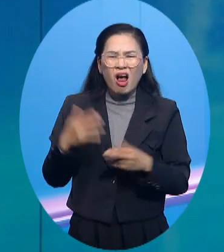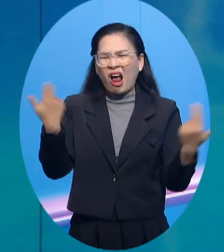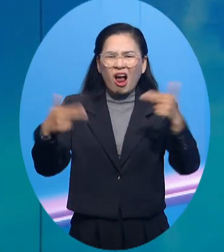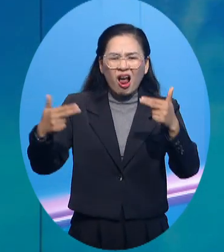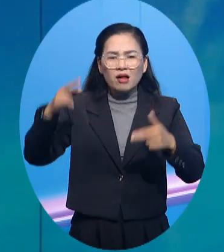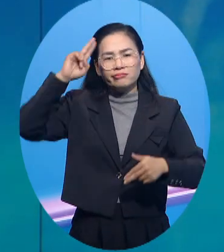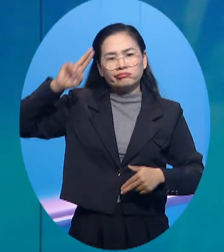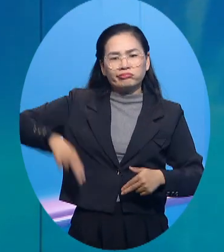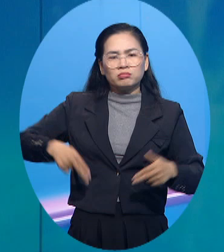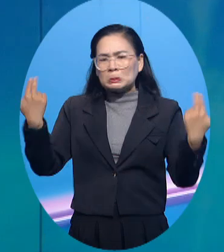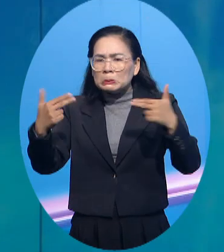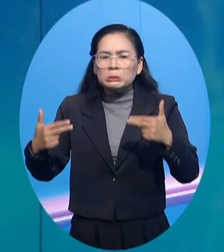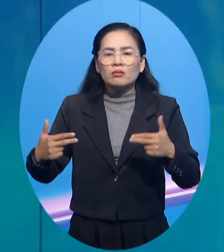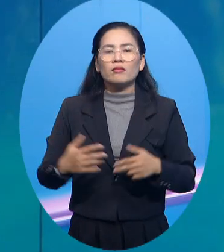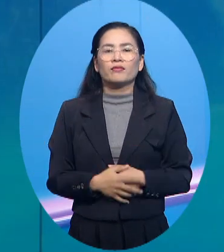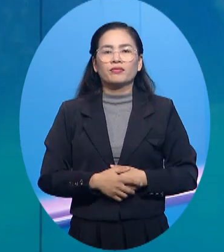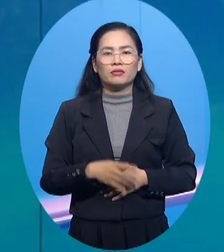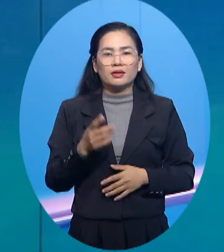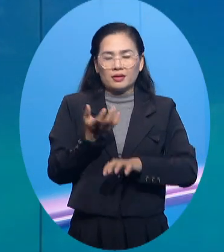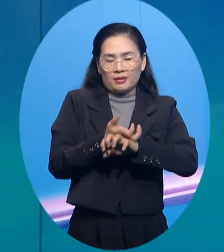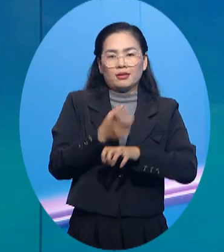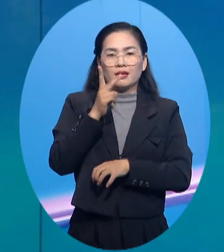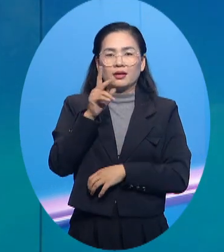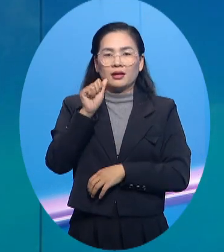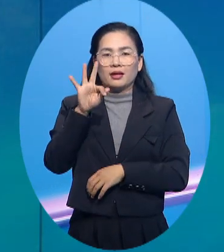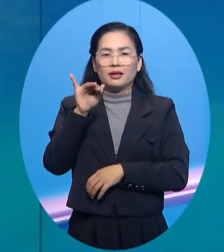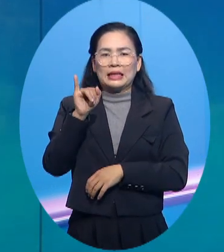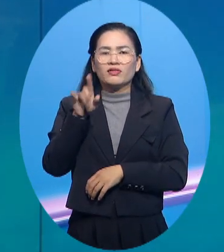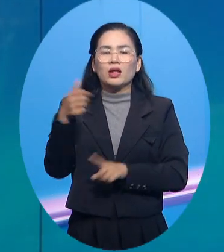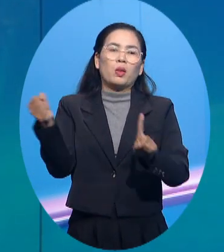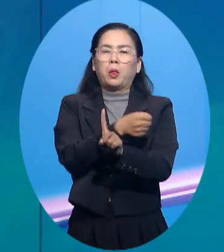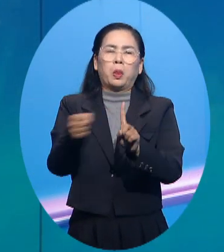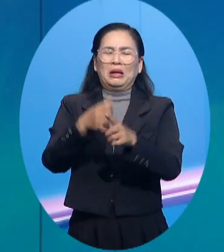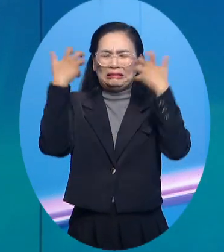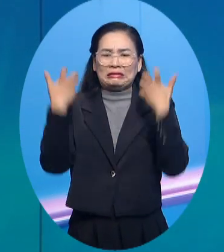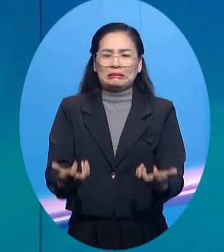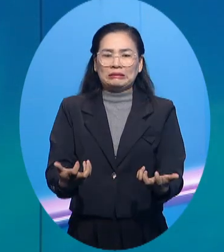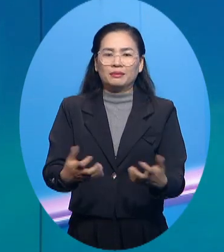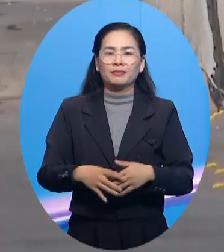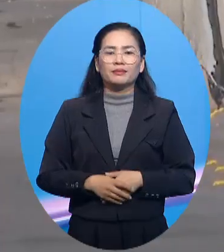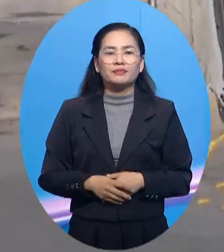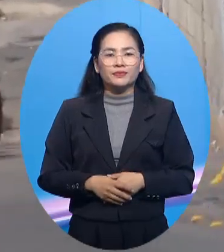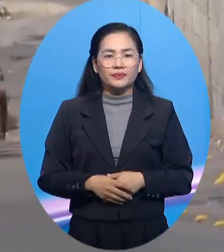Port-au-Prince. Các sự kiện này nổ ra trong bối cảnh Haiti đang phải đối mặt với làn sóng bạo lực nghiêm trọng.